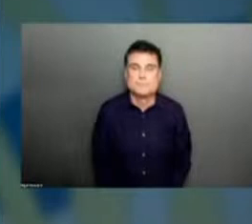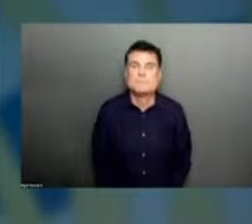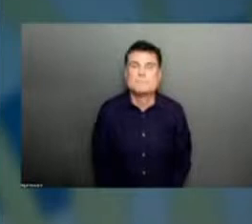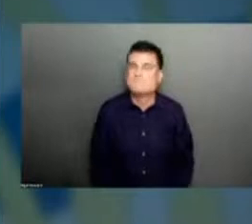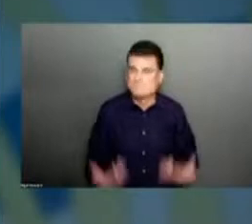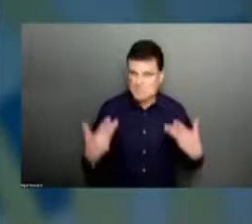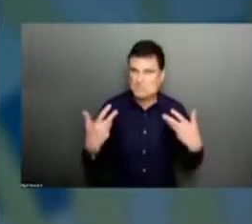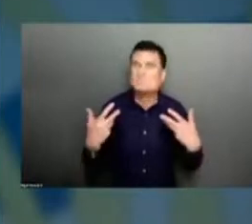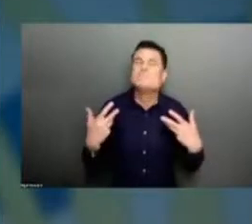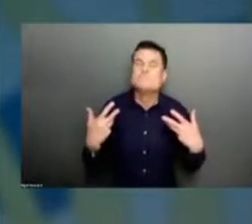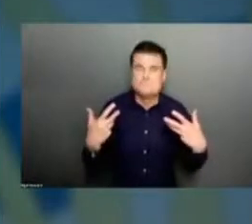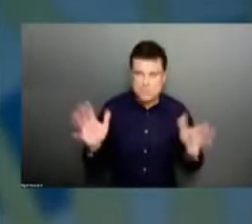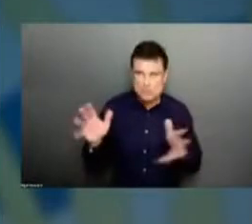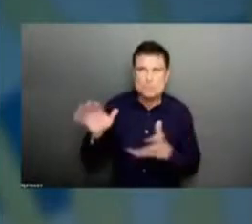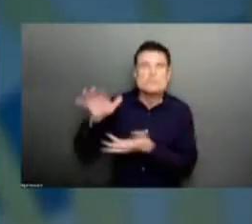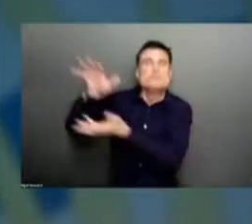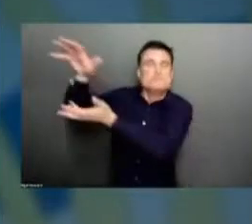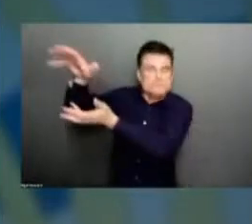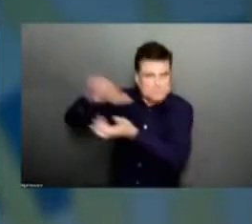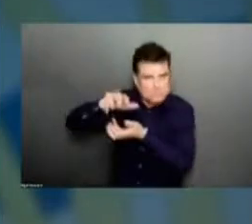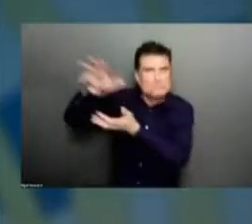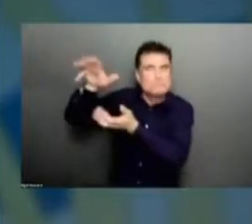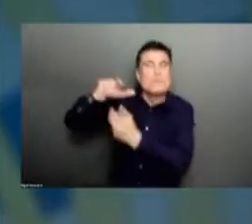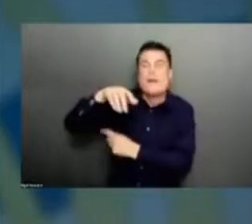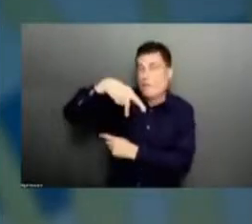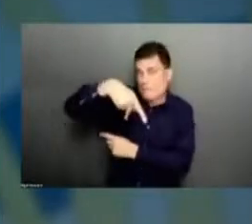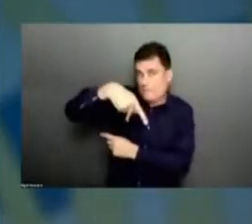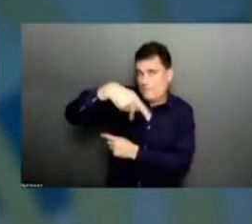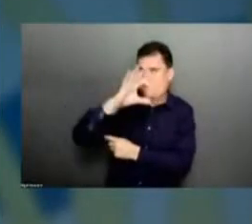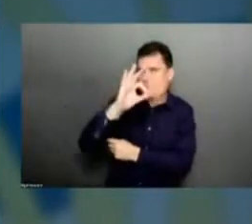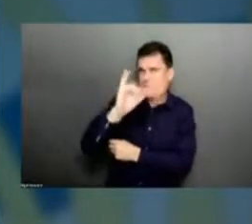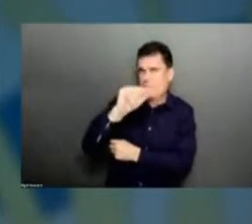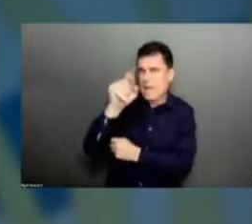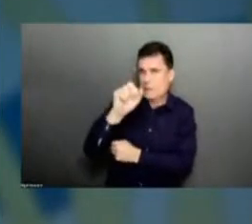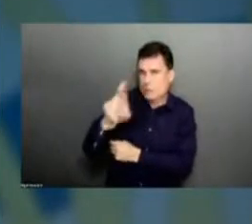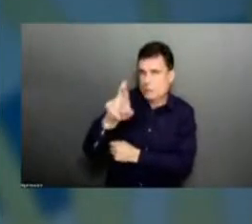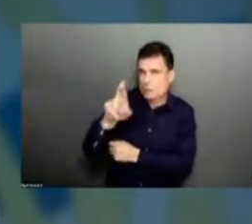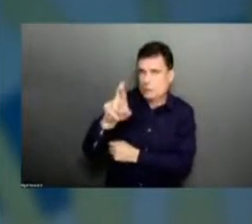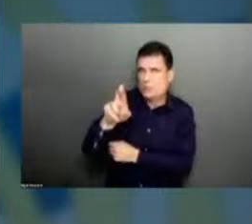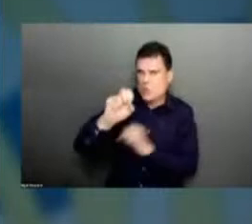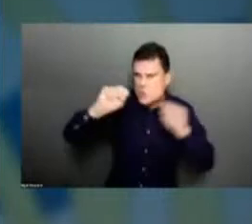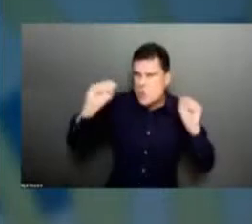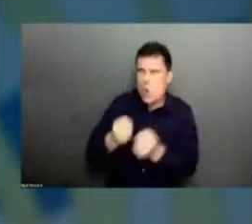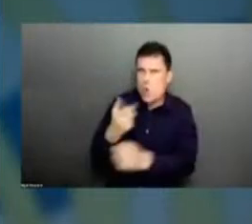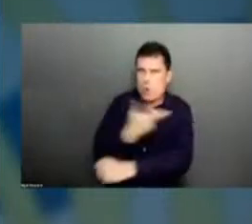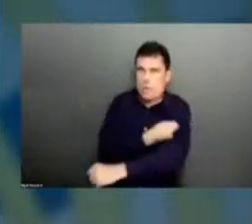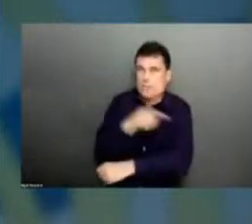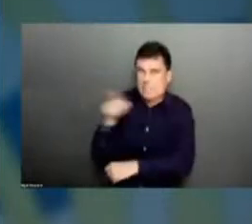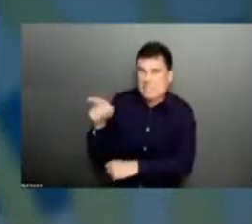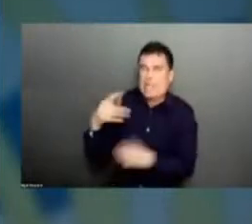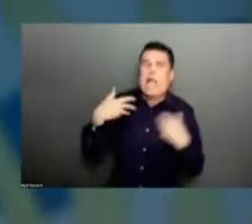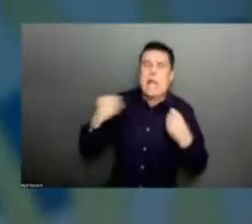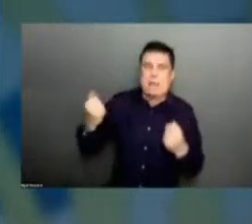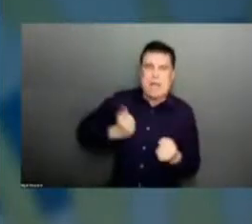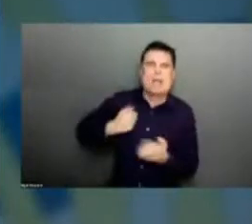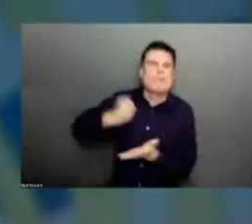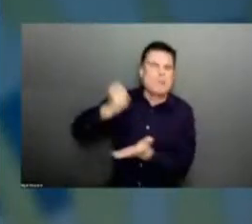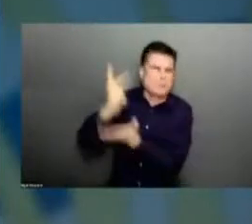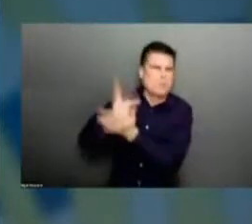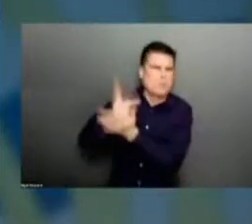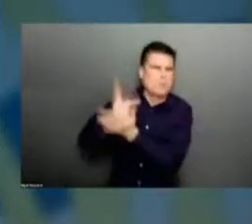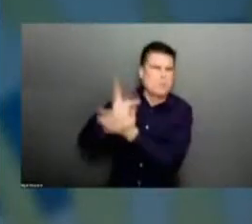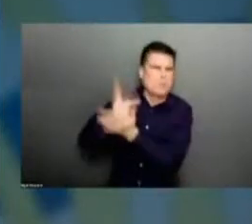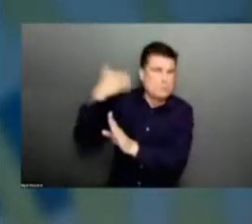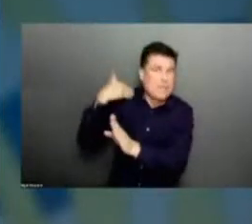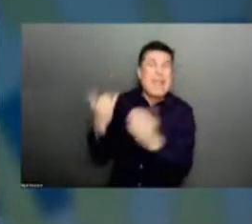Pfizer-BioNTech vaccine, 他说 which 今 has 天 been 早上 approved for 联邦 use 呢 in 已经 Canada, but Health 莫德 Canada 纳 this 呢已 morning 经 also 批准了 approved the Moderna 第二个 vaccine 啊 for 第二 use